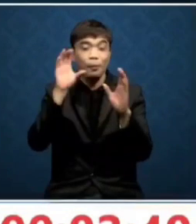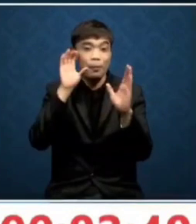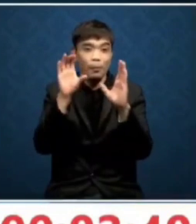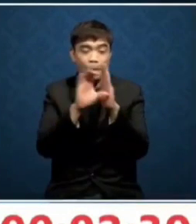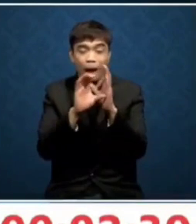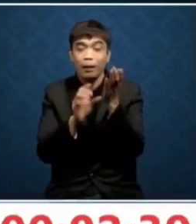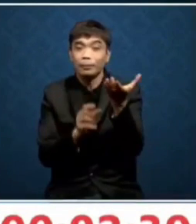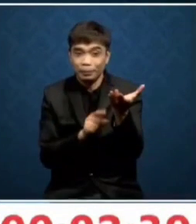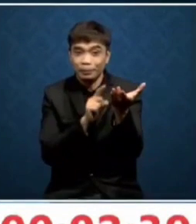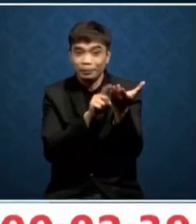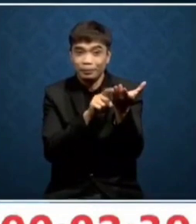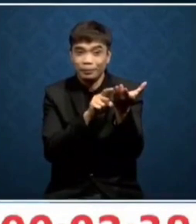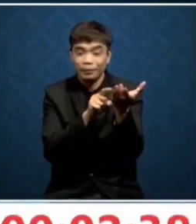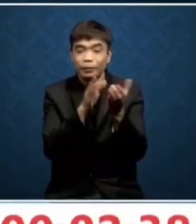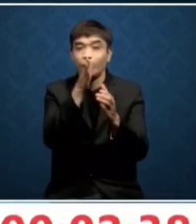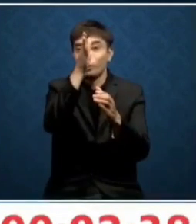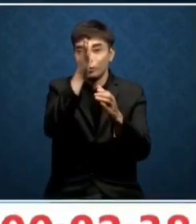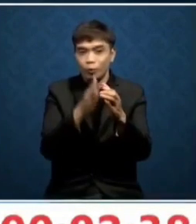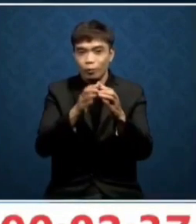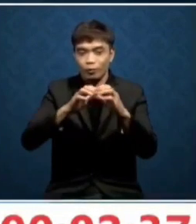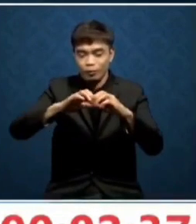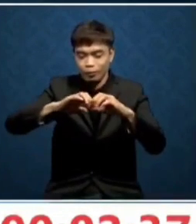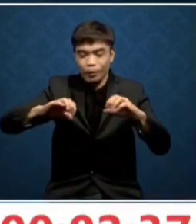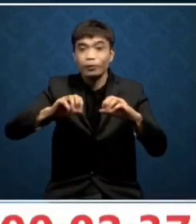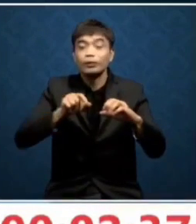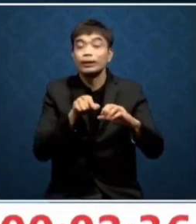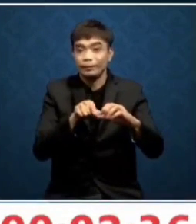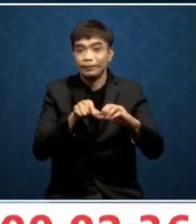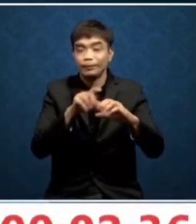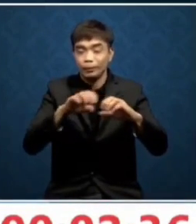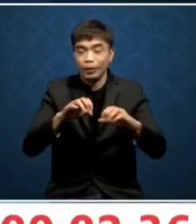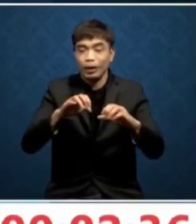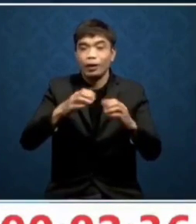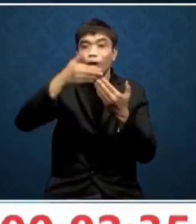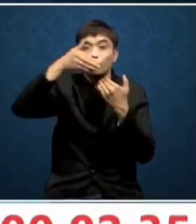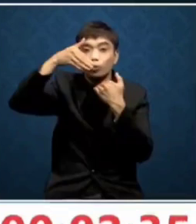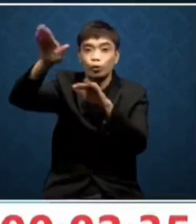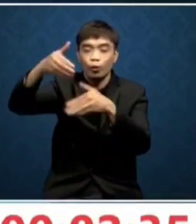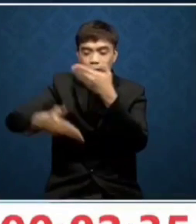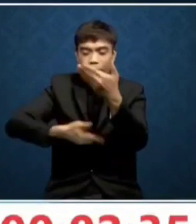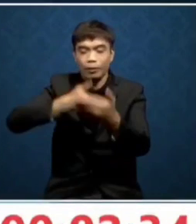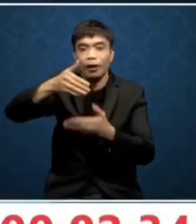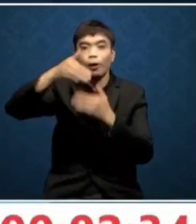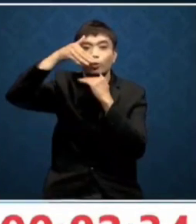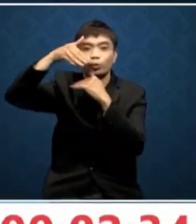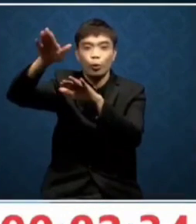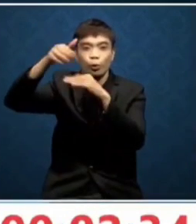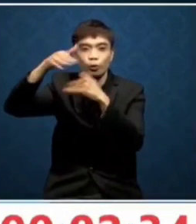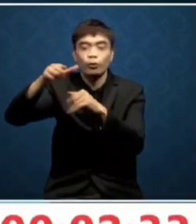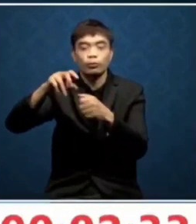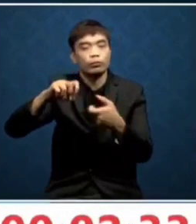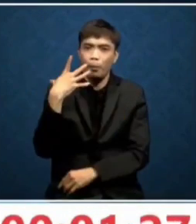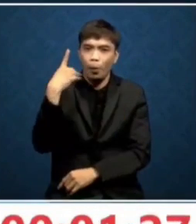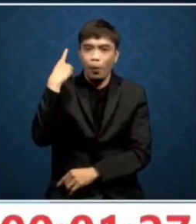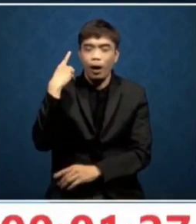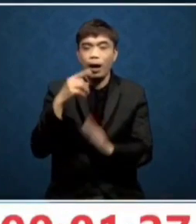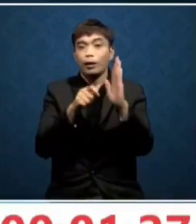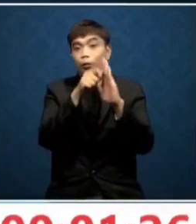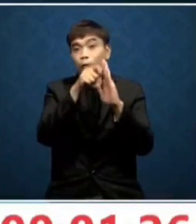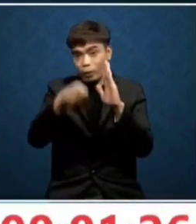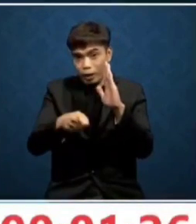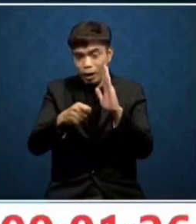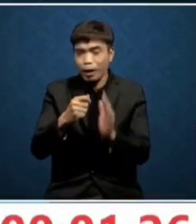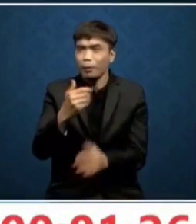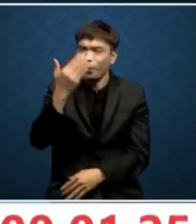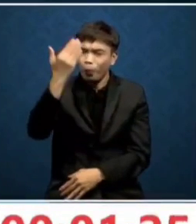สารแคตเมี่ยตกครางในทุเรียน ซึจากการตดพบยงไม่สามารถหาสาเหตุได้ปัจจุบนเกษตกรณมีการปูกทุเรีนใพ้นที่หายจัวัิ ถ้ไม่